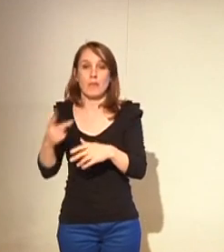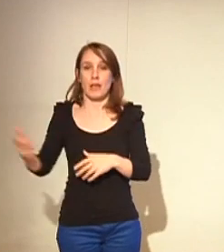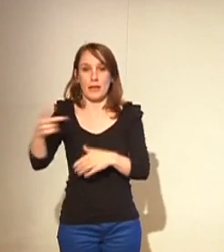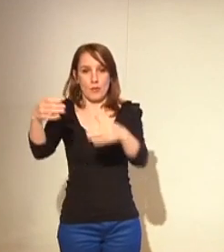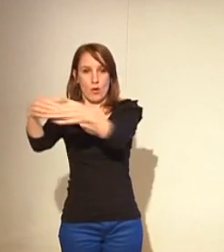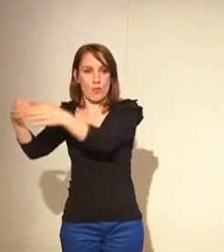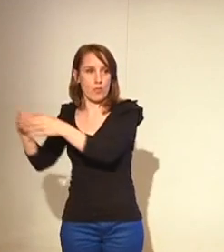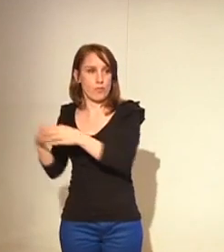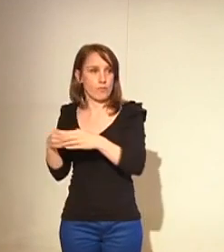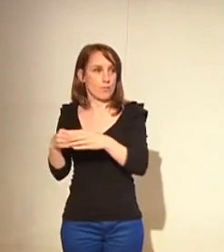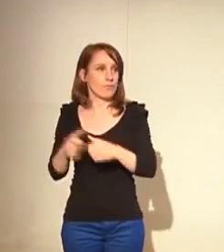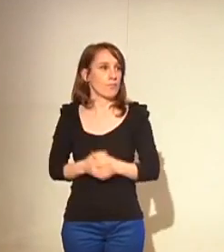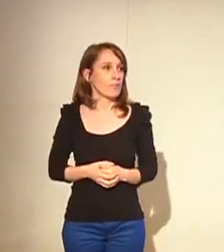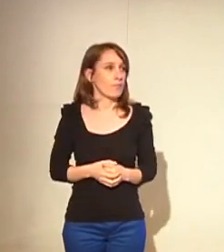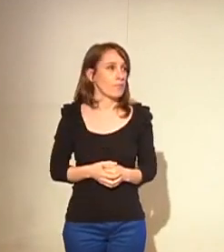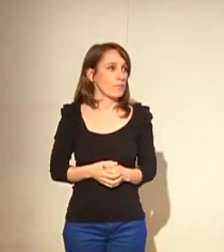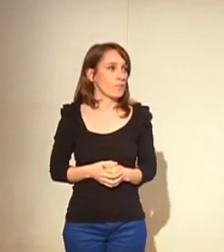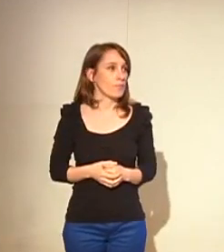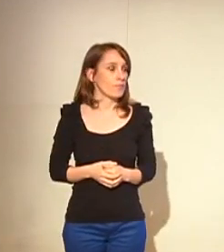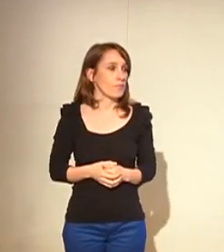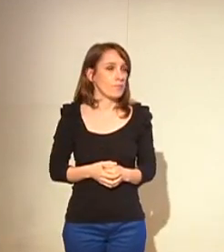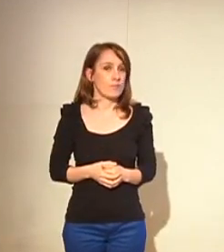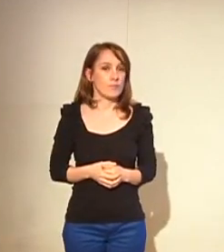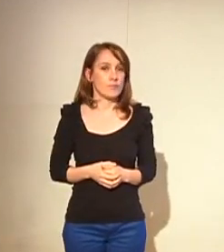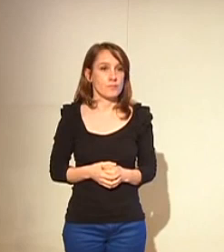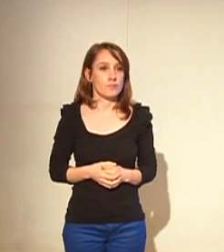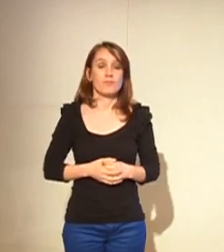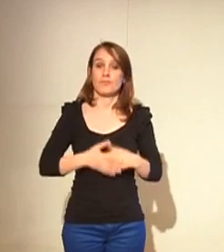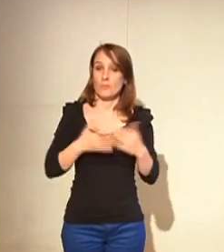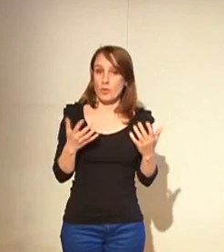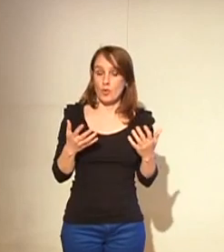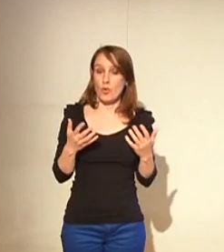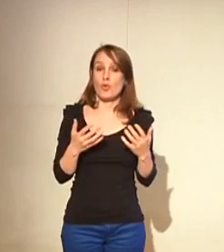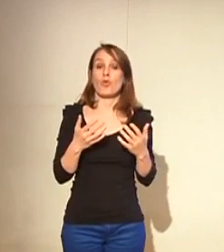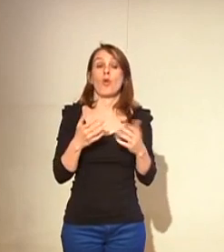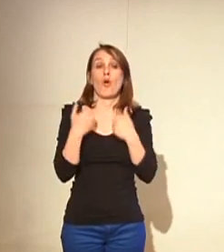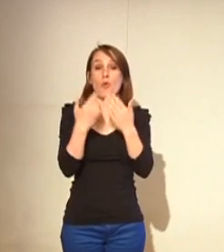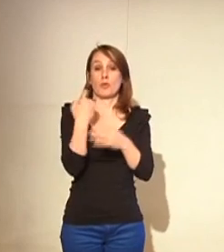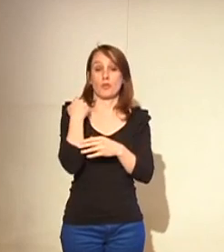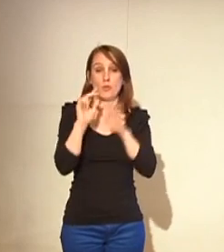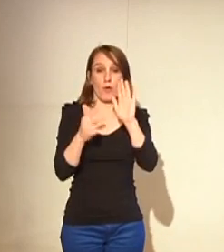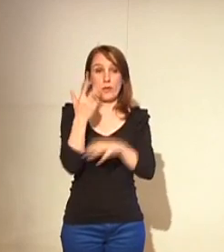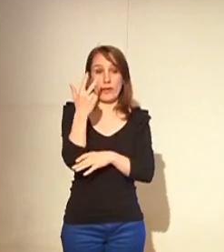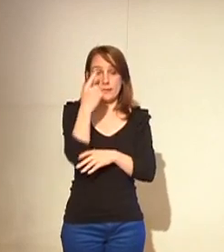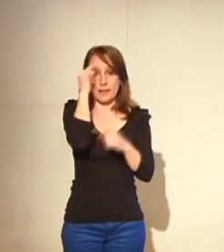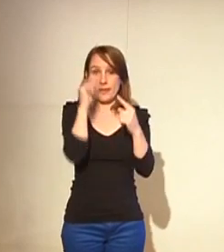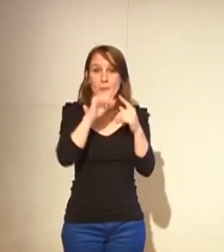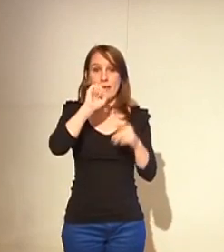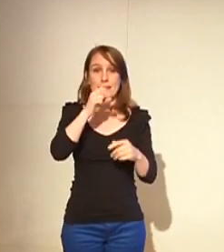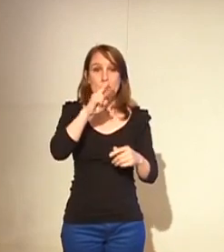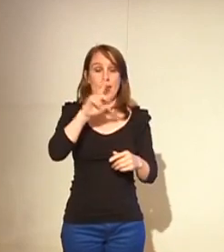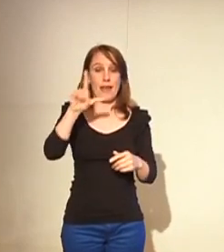autres groupes donc cette délibération numéro 13 concernant la SPL